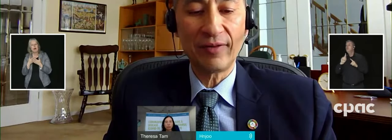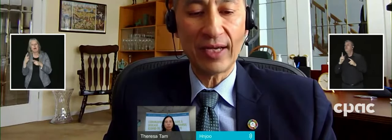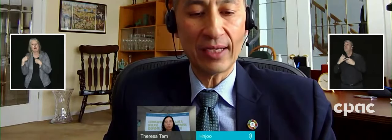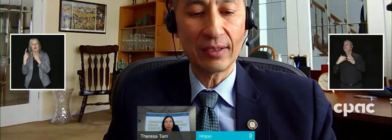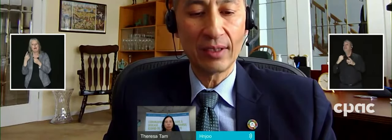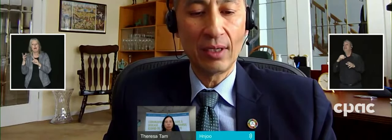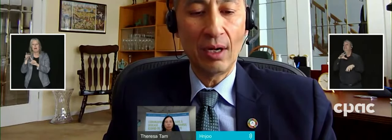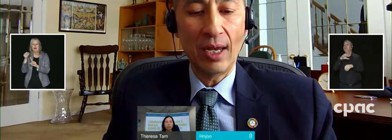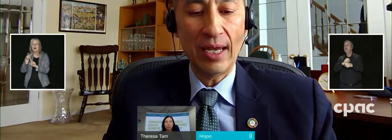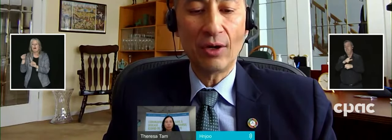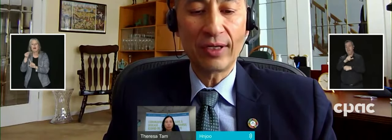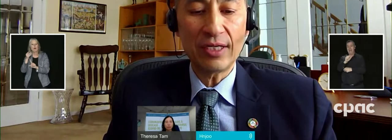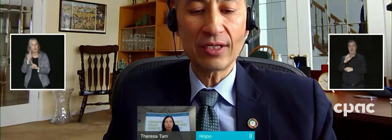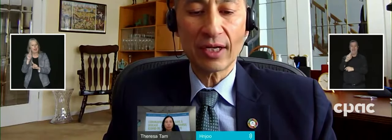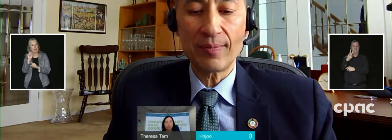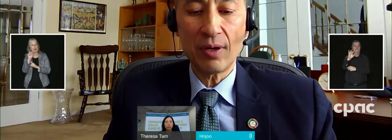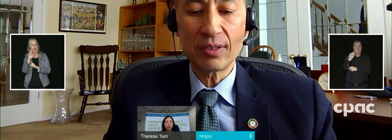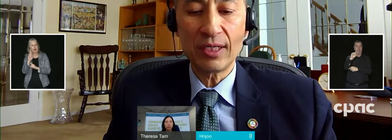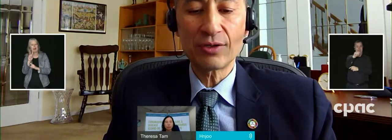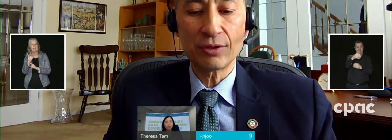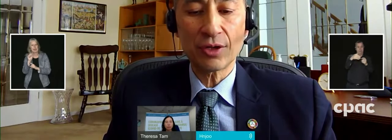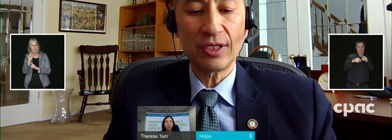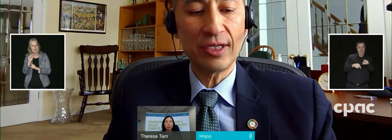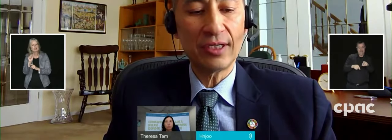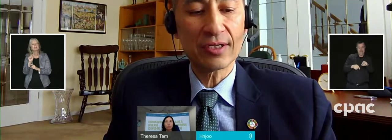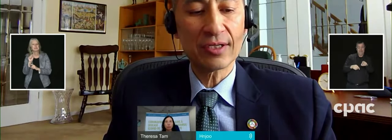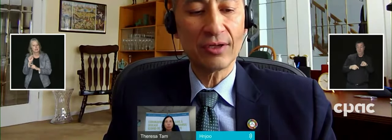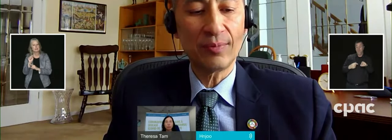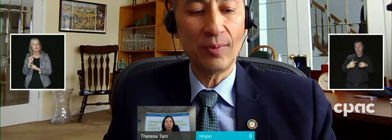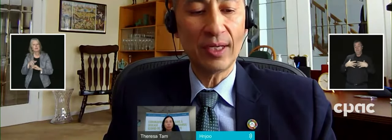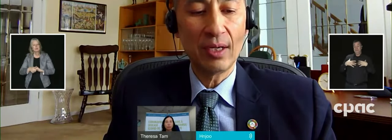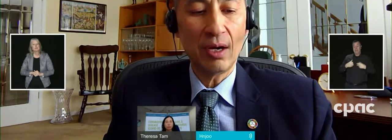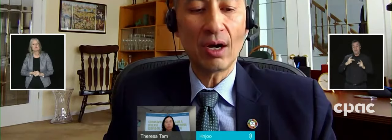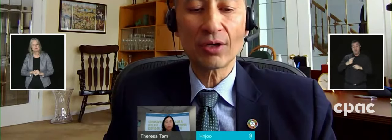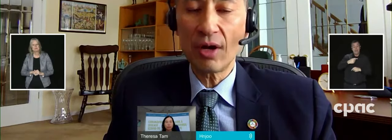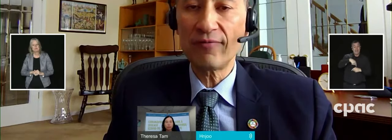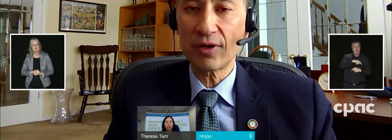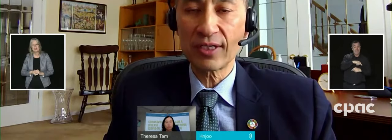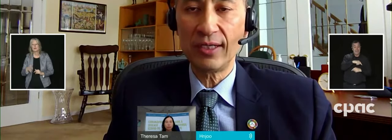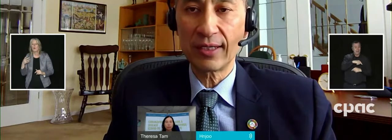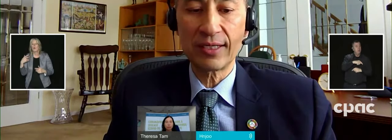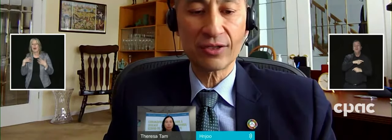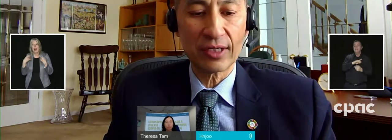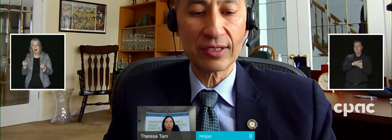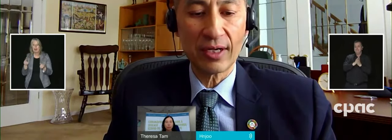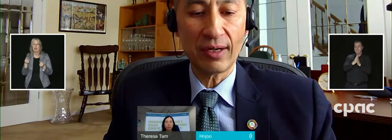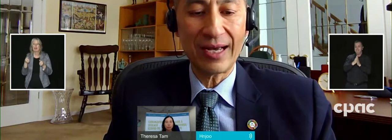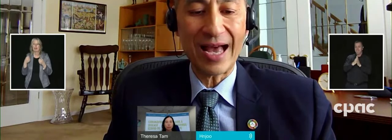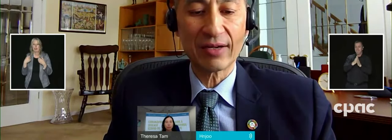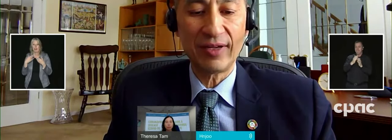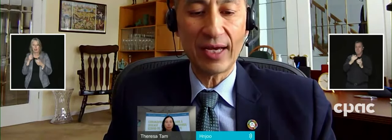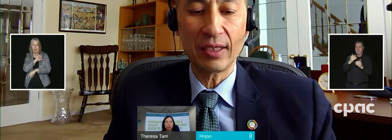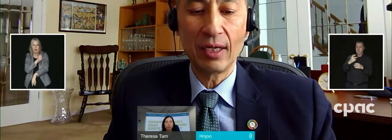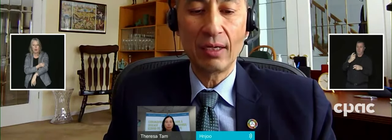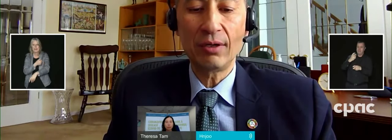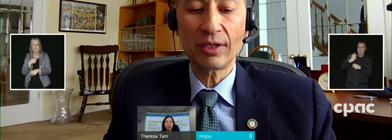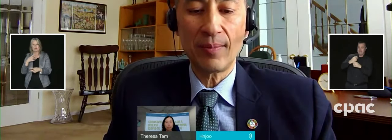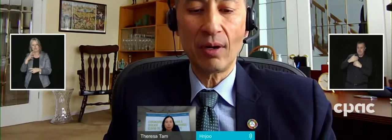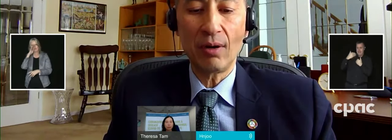à Arviat et en guise de réponse, les autorités de santé publique ont renforcé les restrictions à